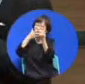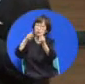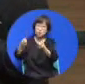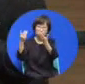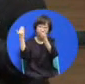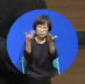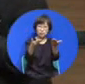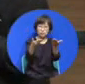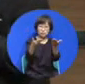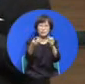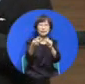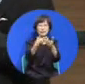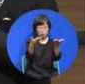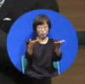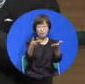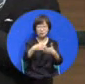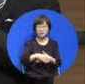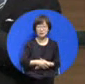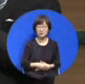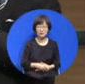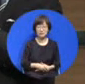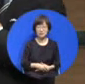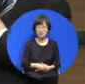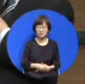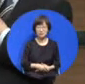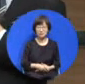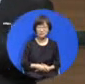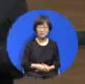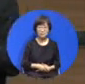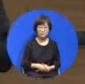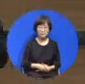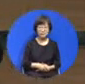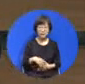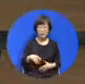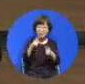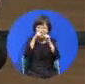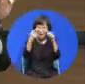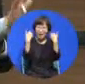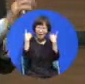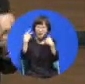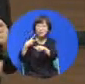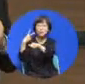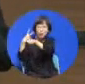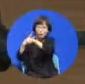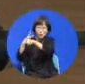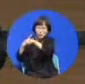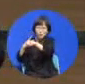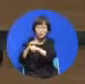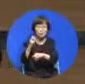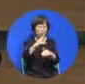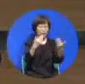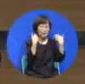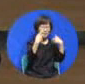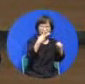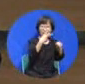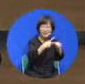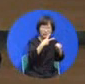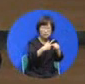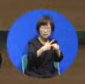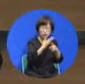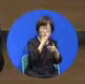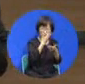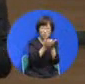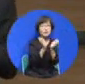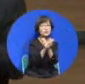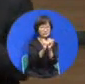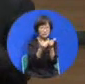for the next year and when we grab hold of the covenant God will give us sure answers. 그래서 저런 교수들 저런 교사 이런 분들이 중요한 거예요. That's why